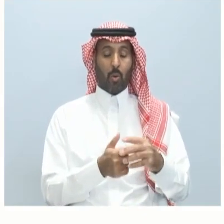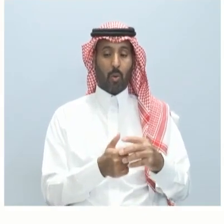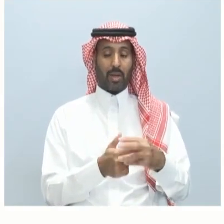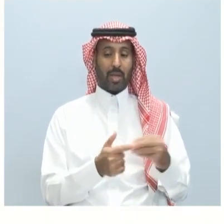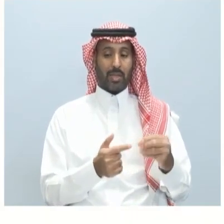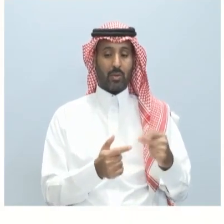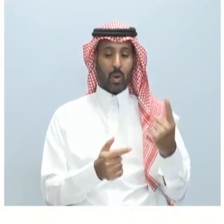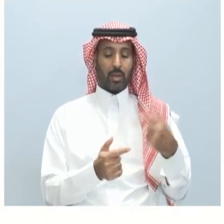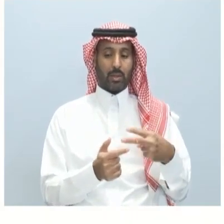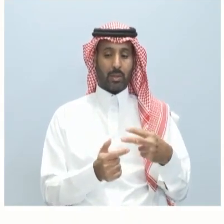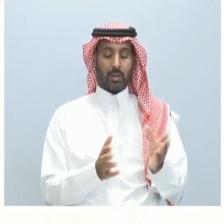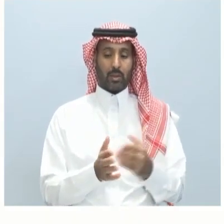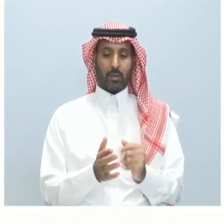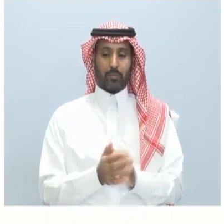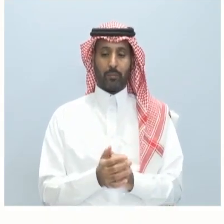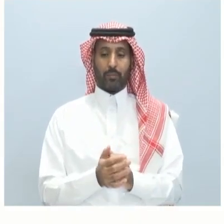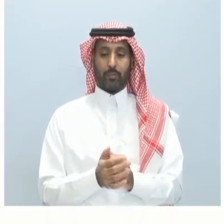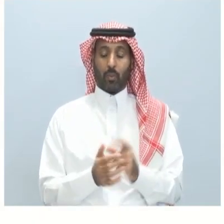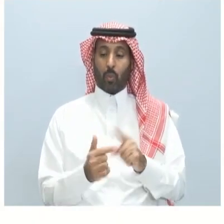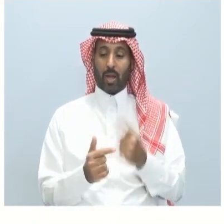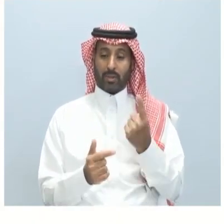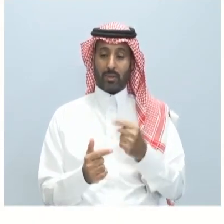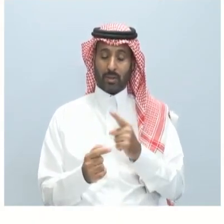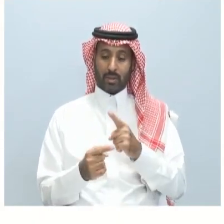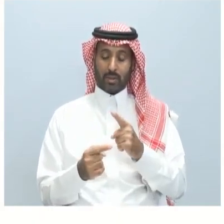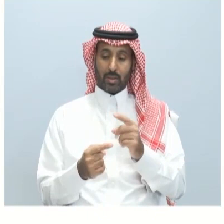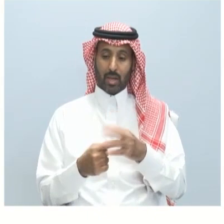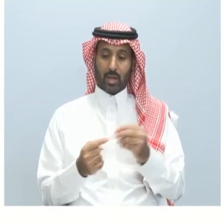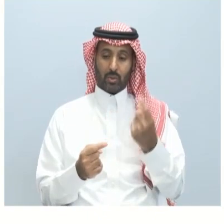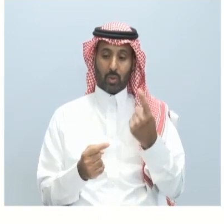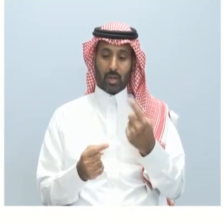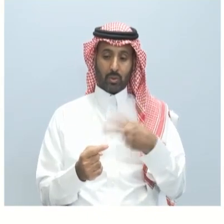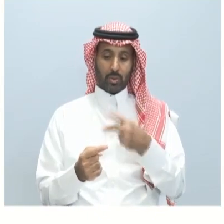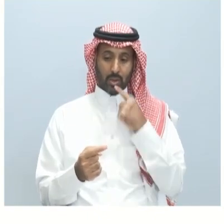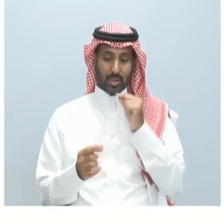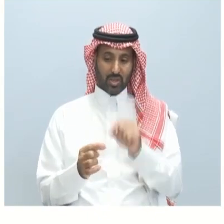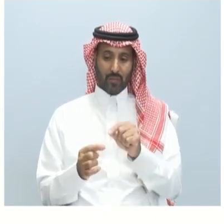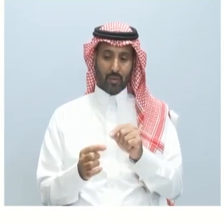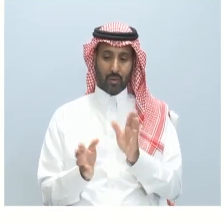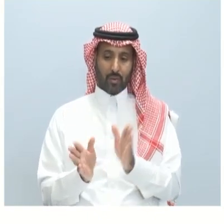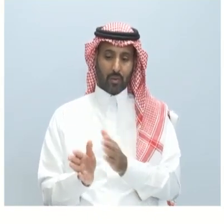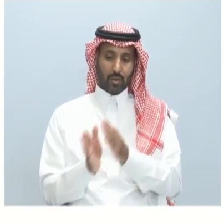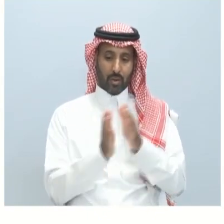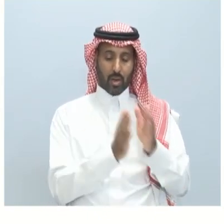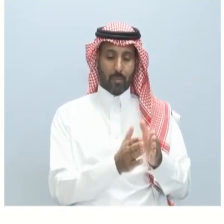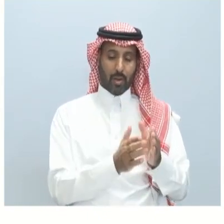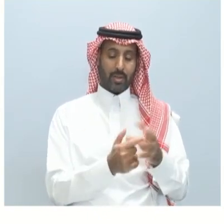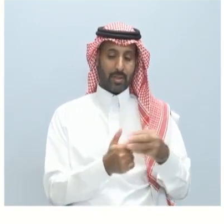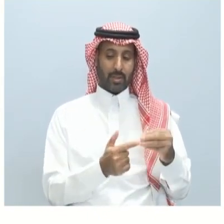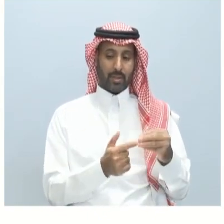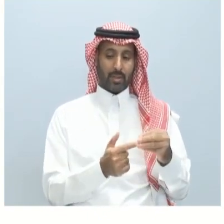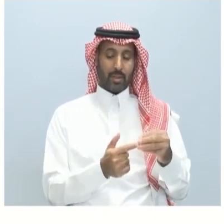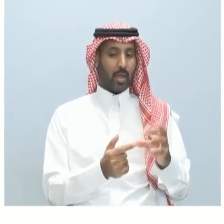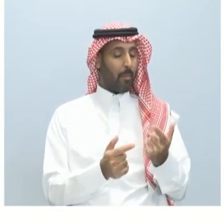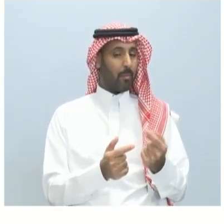نبسط في الطرف الايمن 21 - 21 ص0 يتبقى لدي في الطرف الايمن